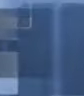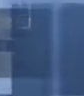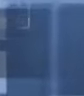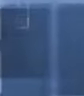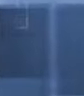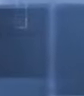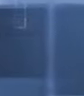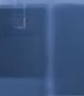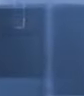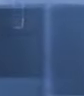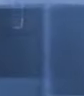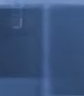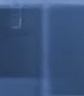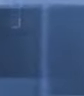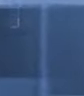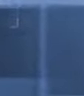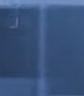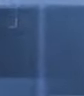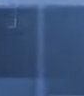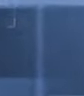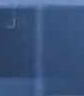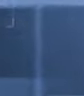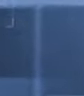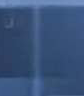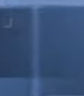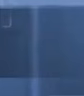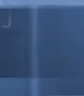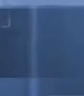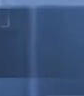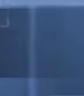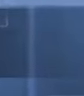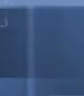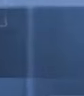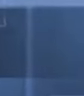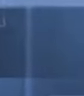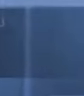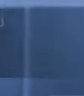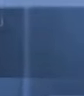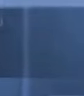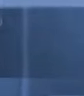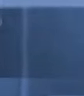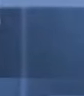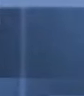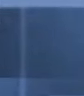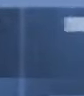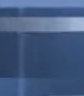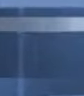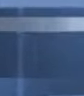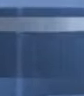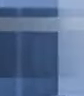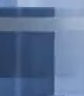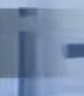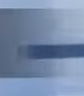Предлагаем вашему вниманию прогноз погоды на субботу, 7 октября. В области малооблачно, днем столбик термометра поднимется